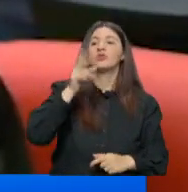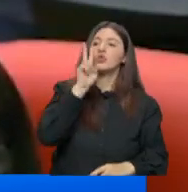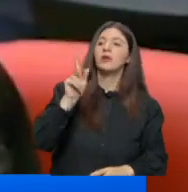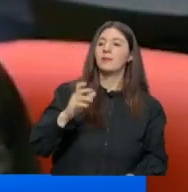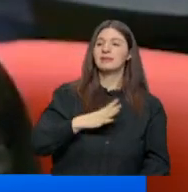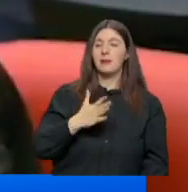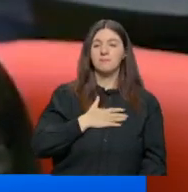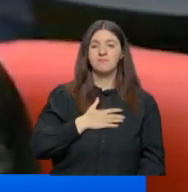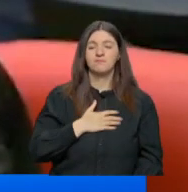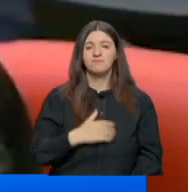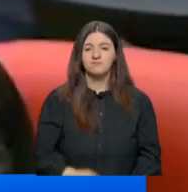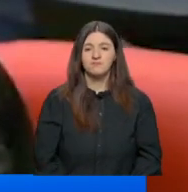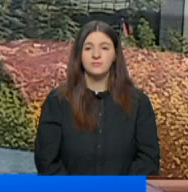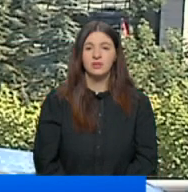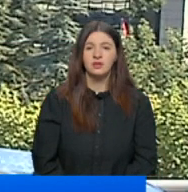görmek isterim.